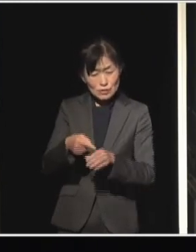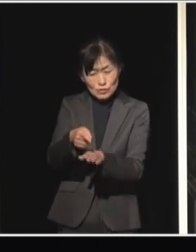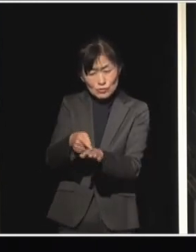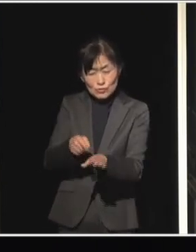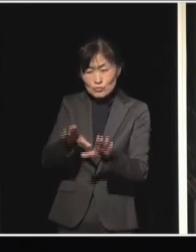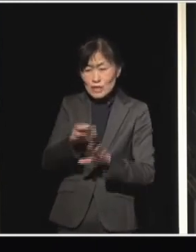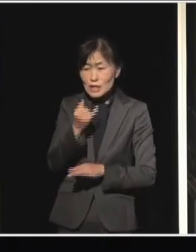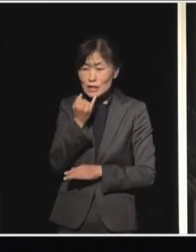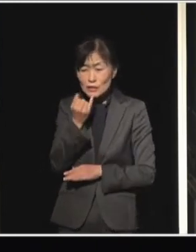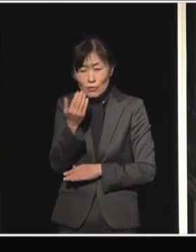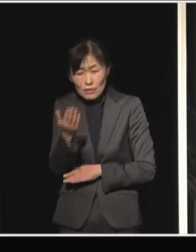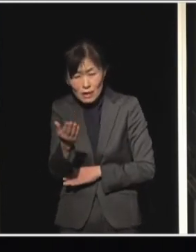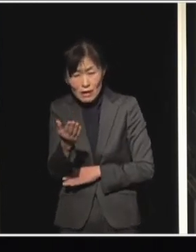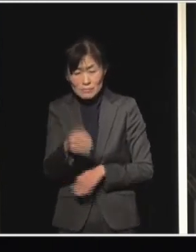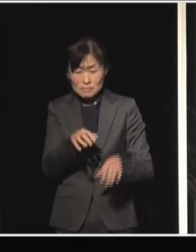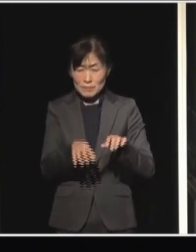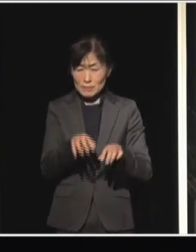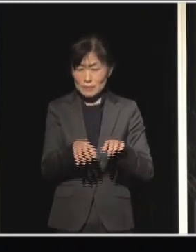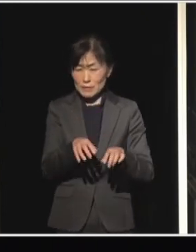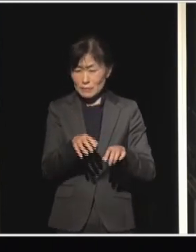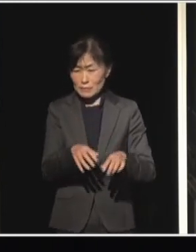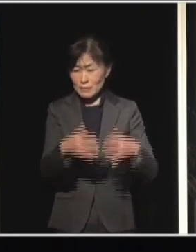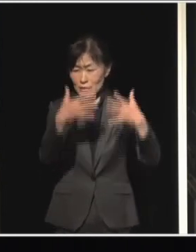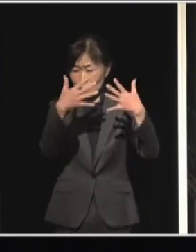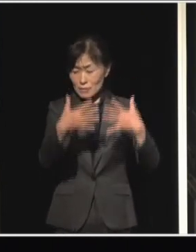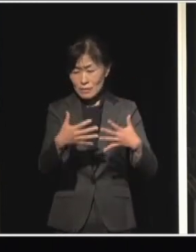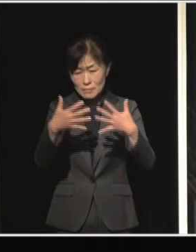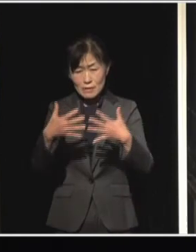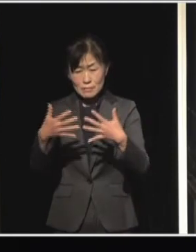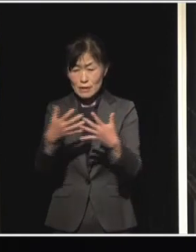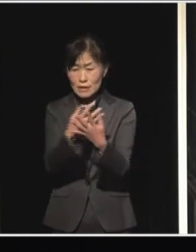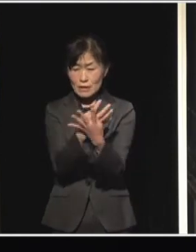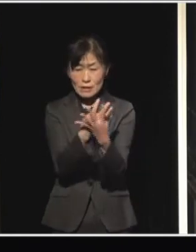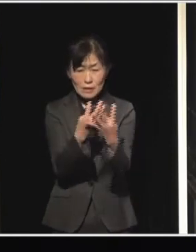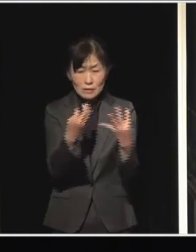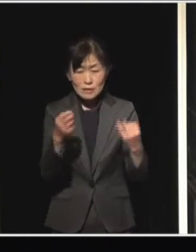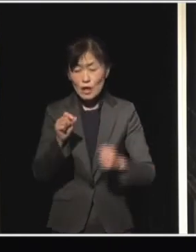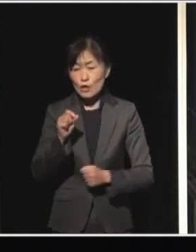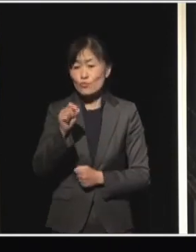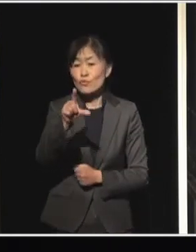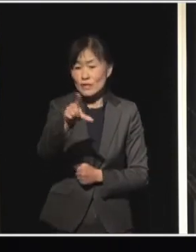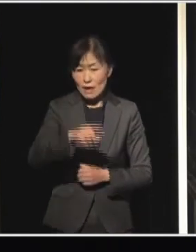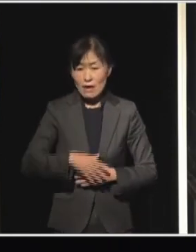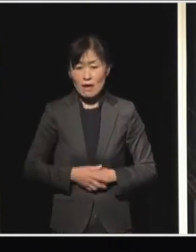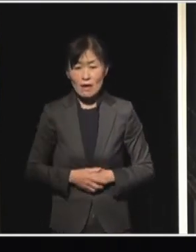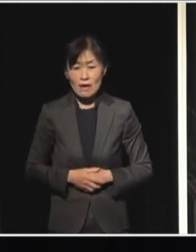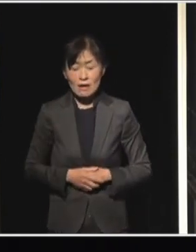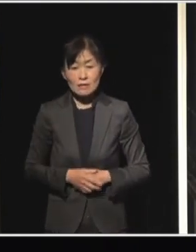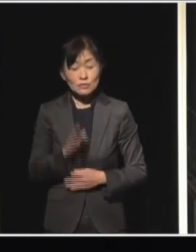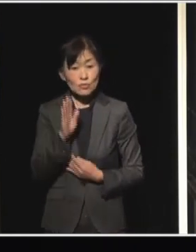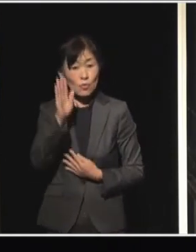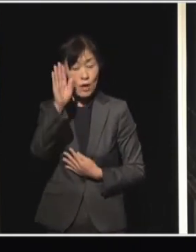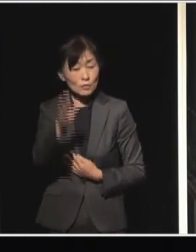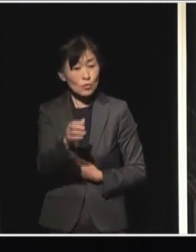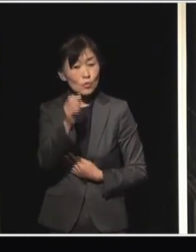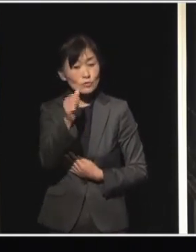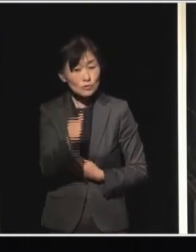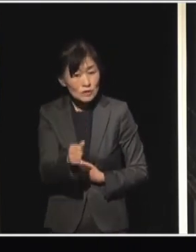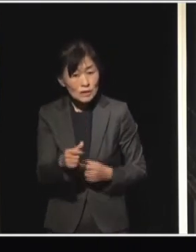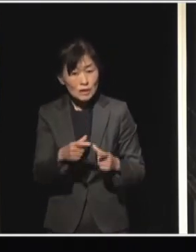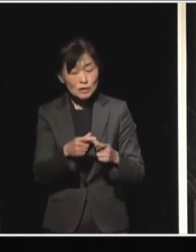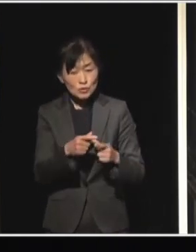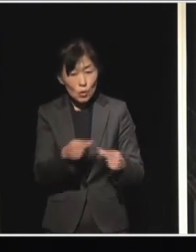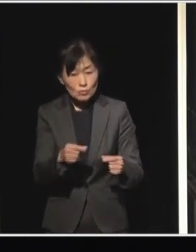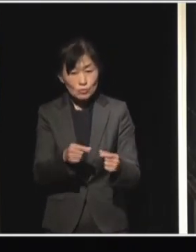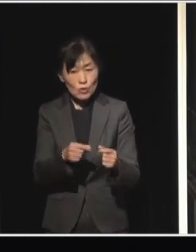問い合わせがとかですね twitter書くなどが相当フェーダということなんですがその後すぐにです日本放射線症学会が